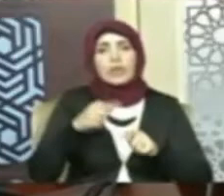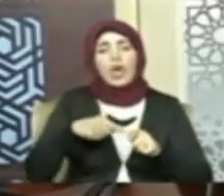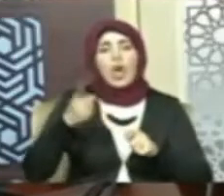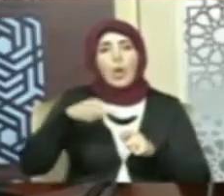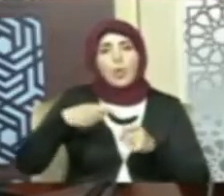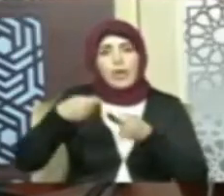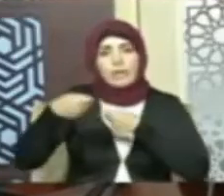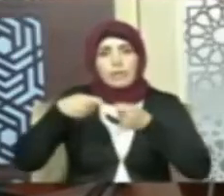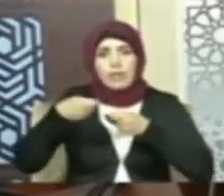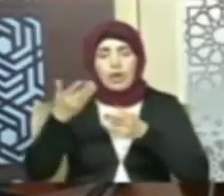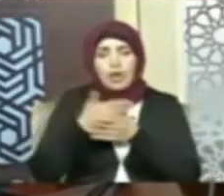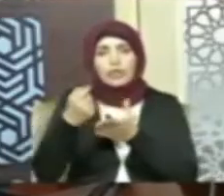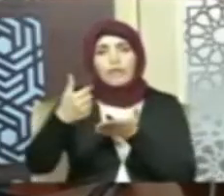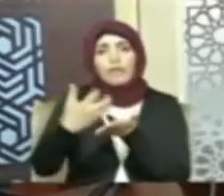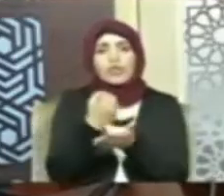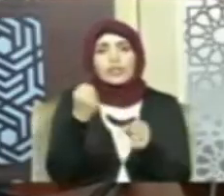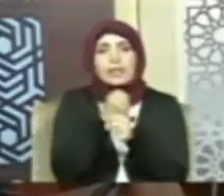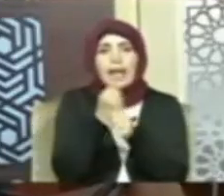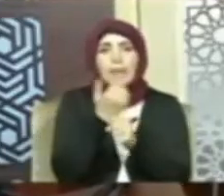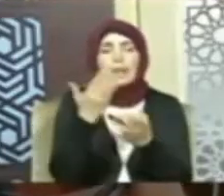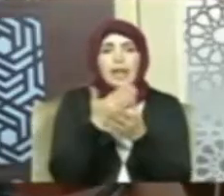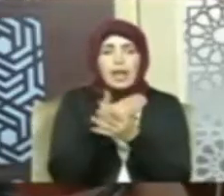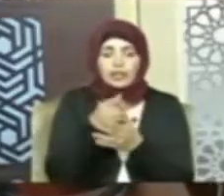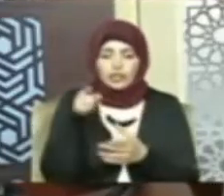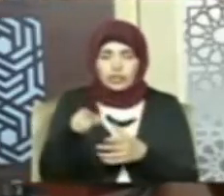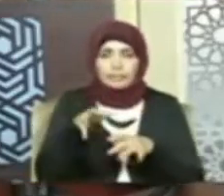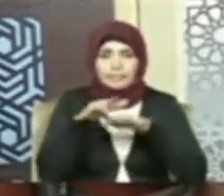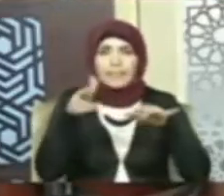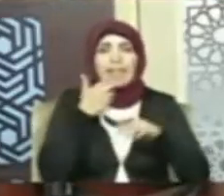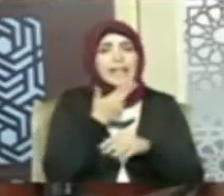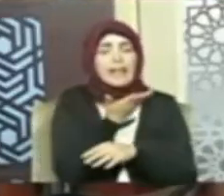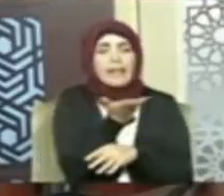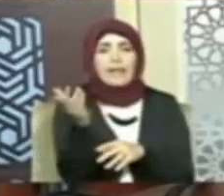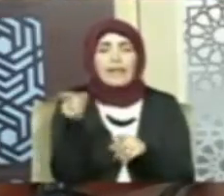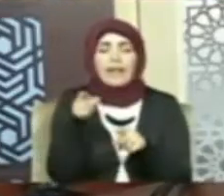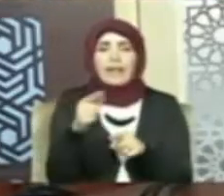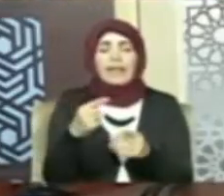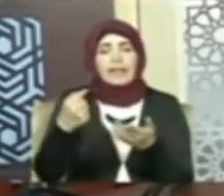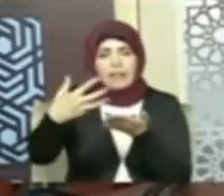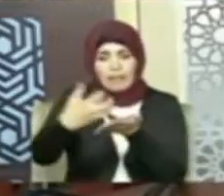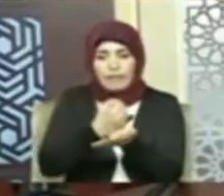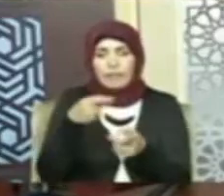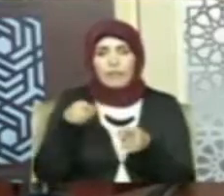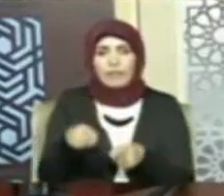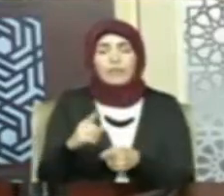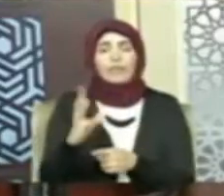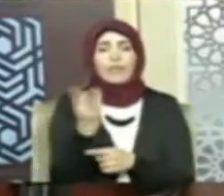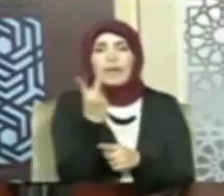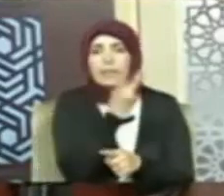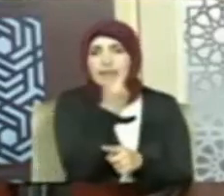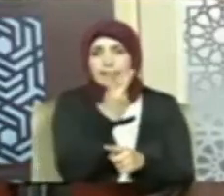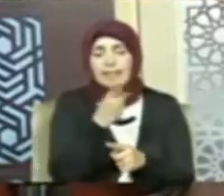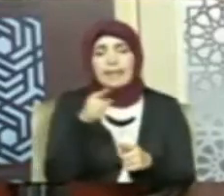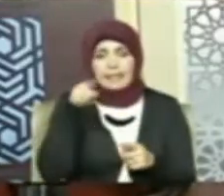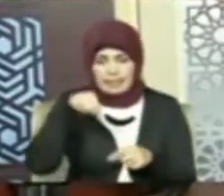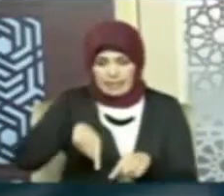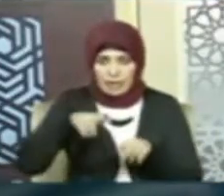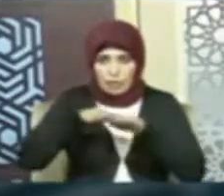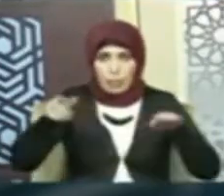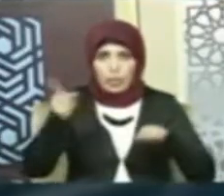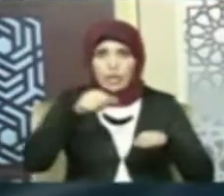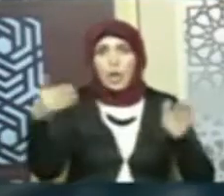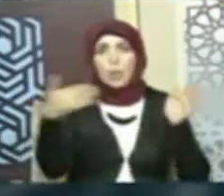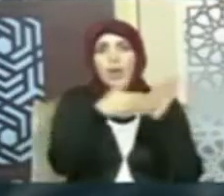العمل لنعمر دنيانا بديننا فنربحهما جميعا. أسأل الله أن يوفقنا